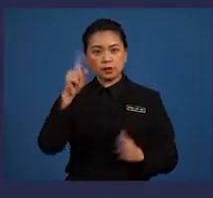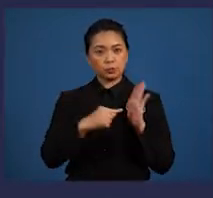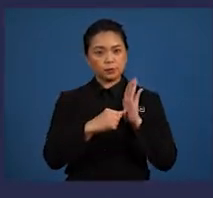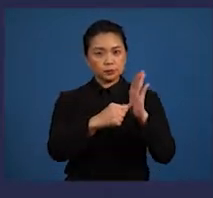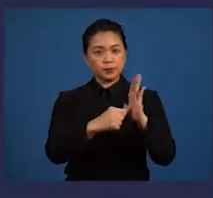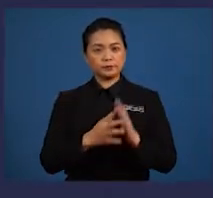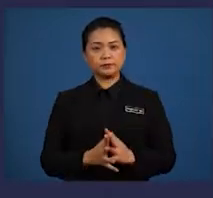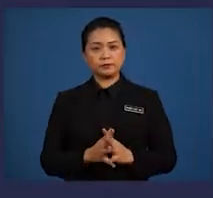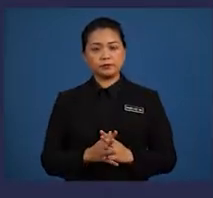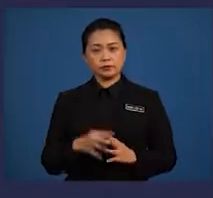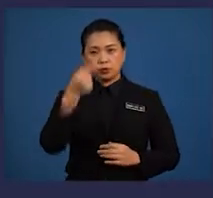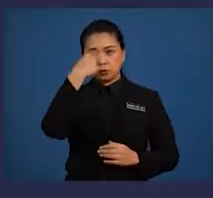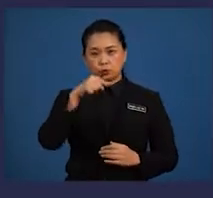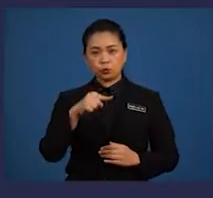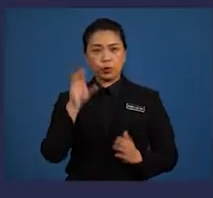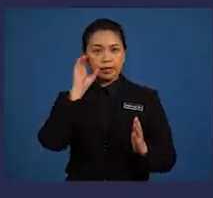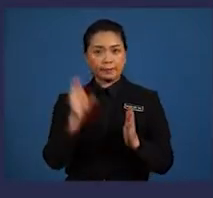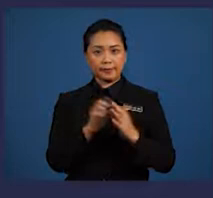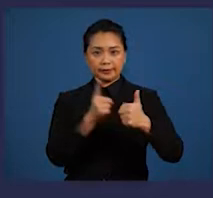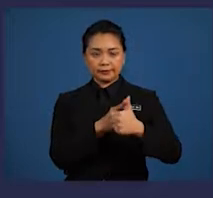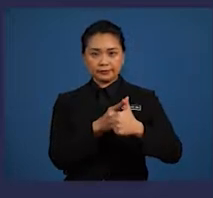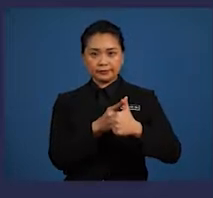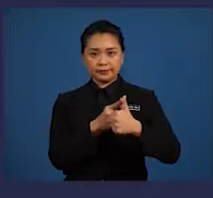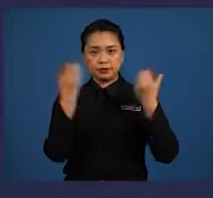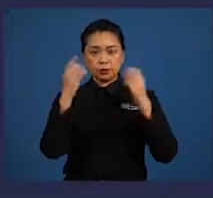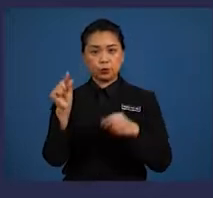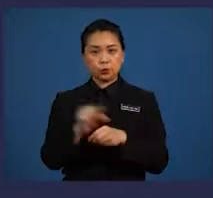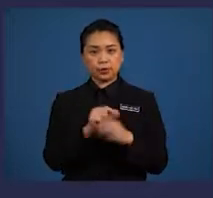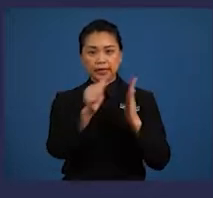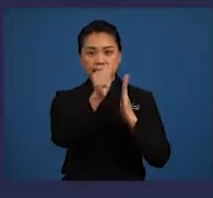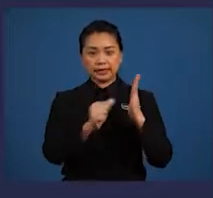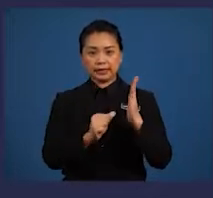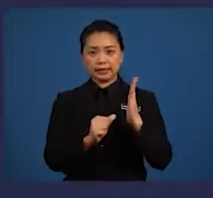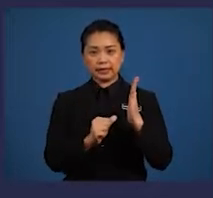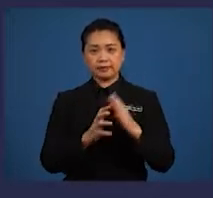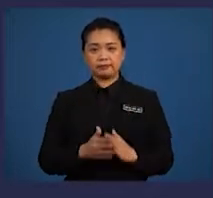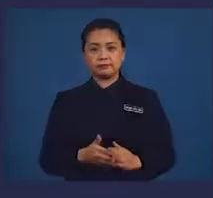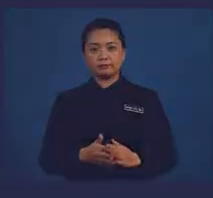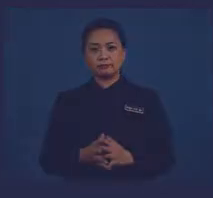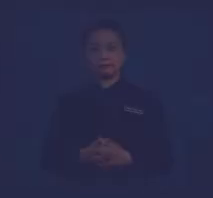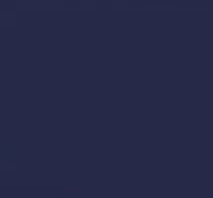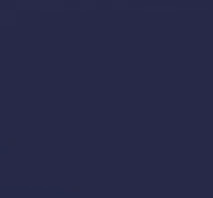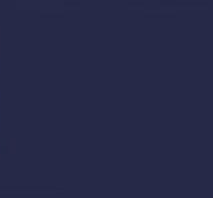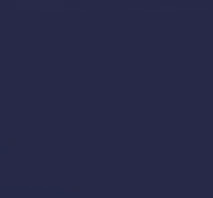persembahan untuk gambar pertama Ichigo menggunakan animasi Flying